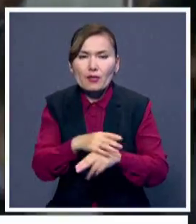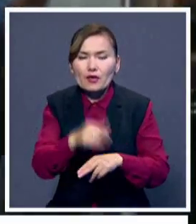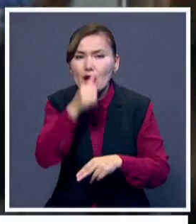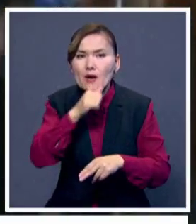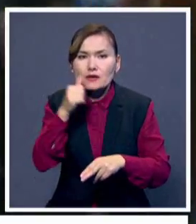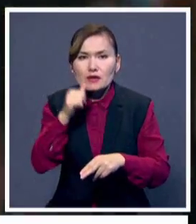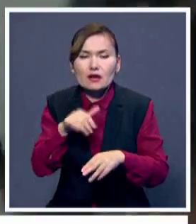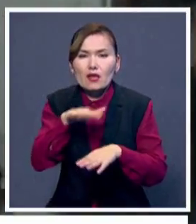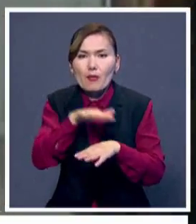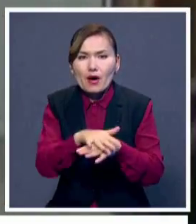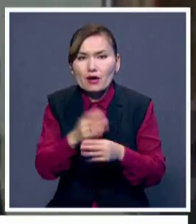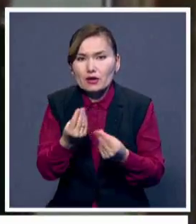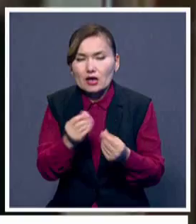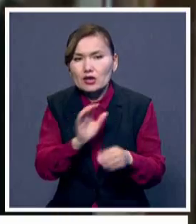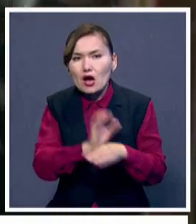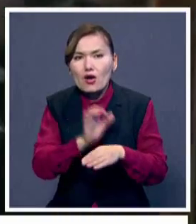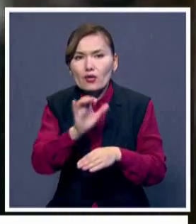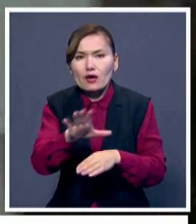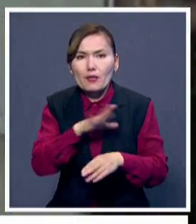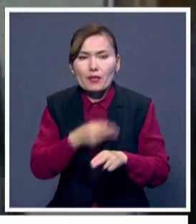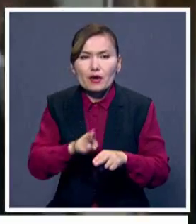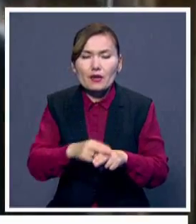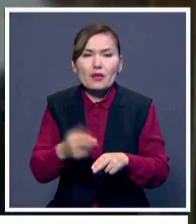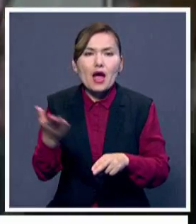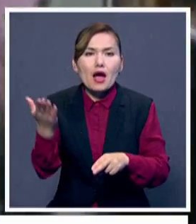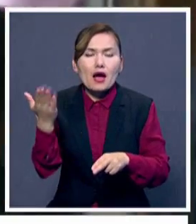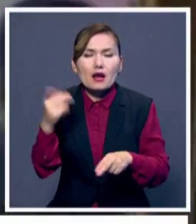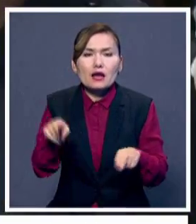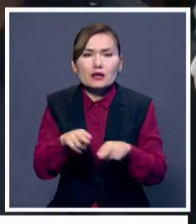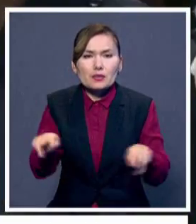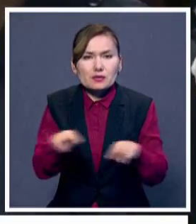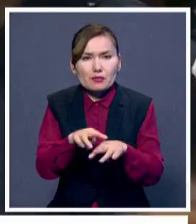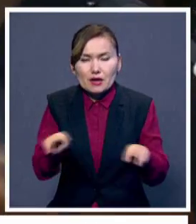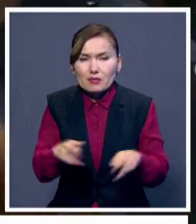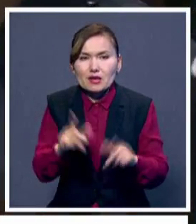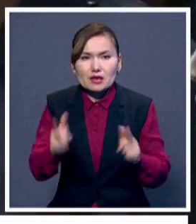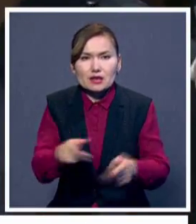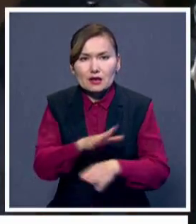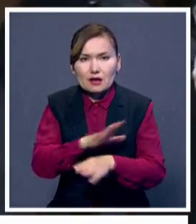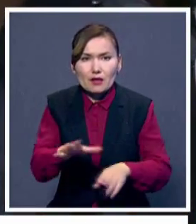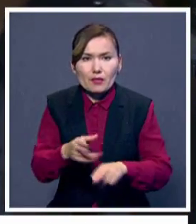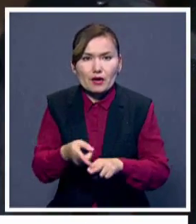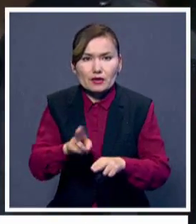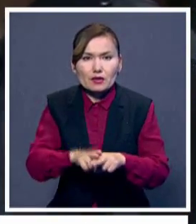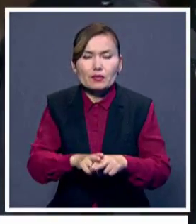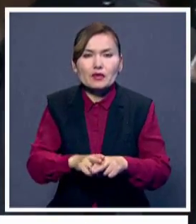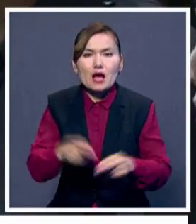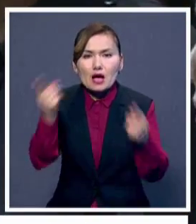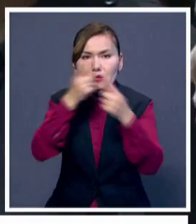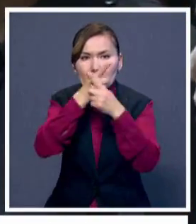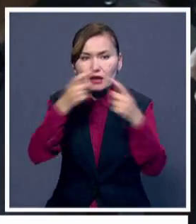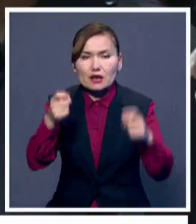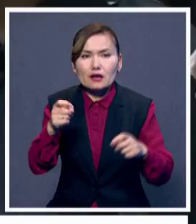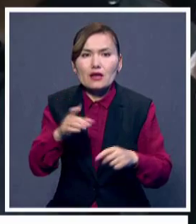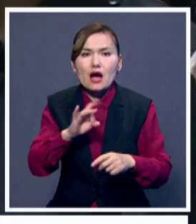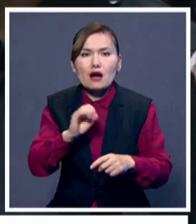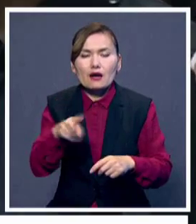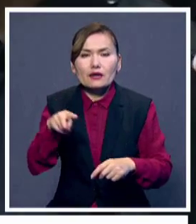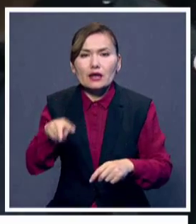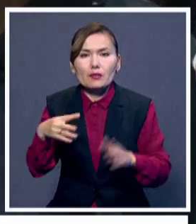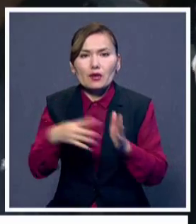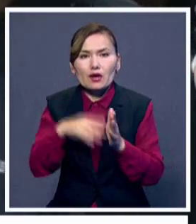басқа жалған шоттарға жіберіп отырған. Экс-премьер болса, кінәсін мойындамай тағылған айыптарға дәлел жоқ деп мәлімдеді. Естеріңізге салсақ,